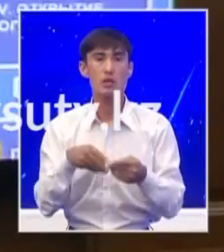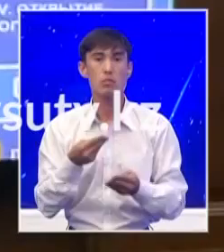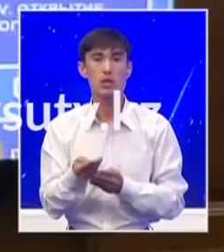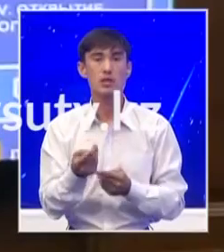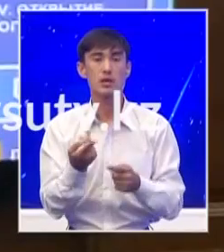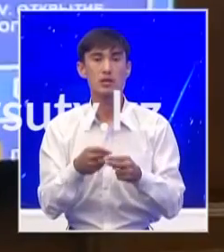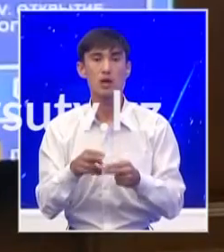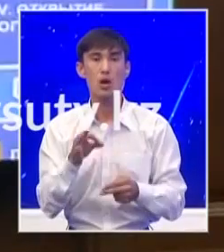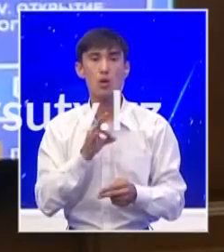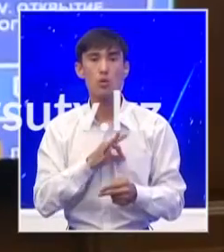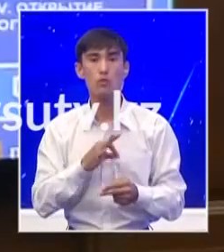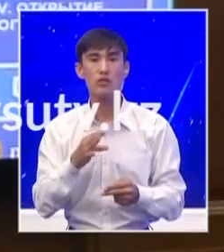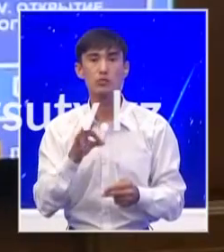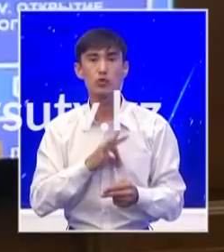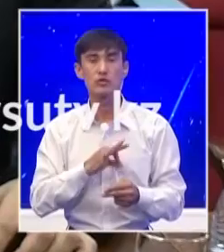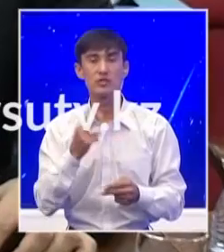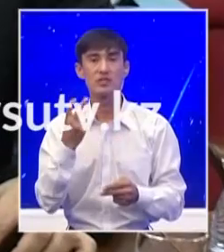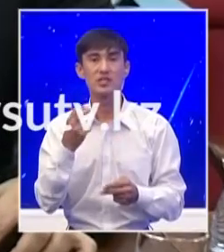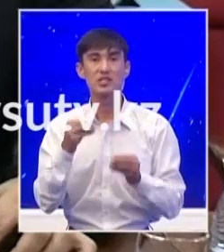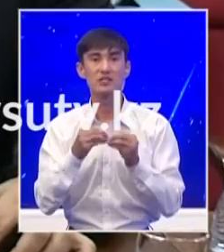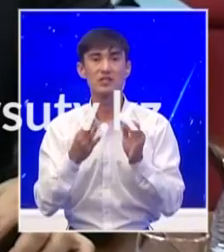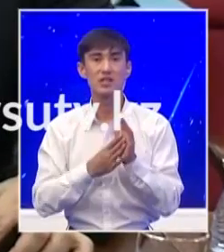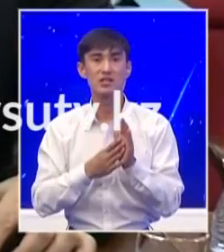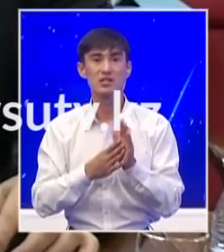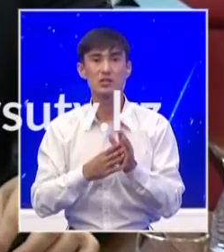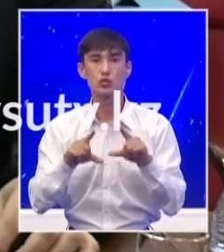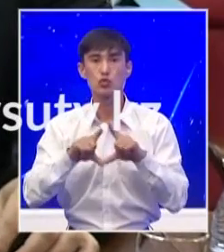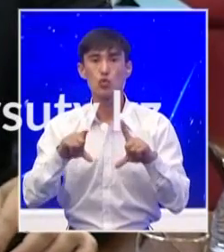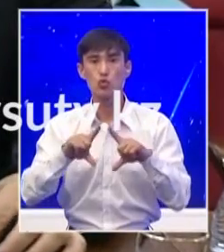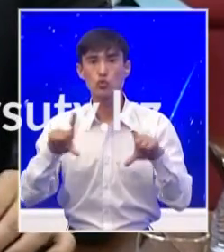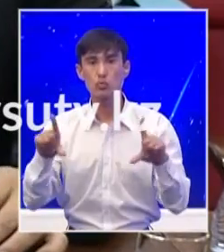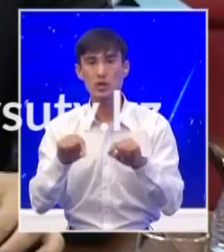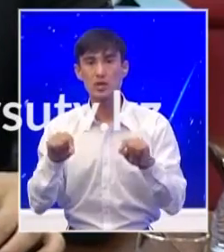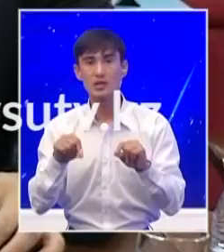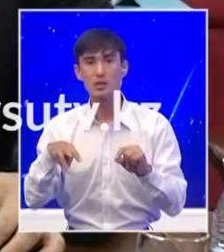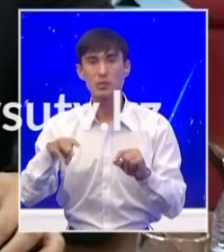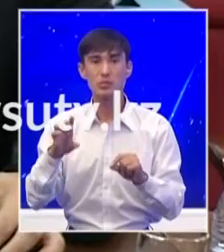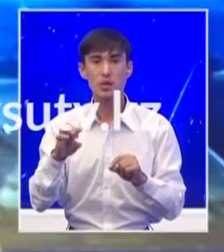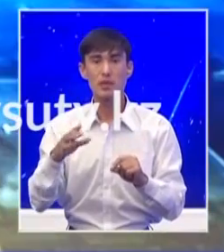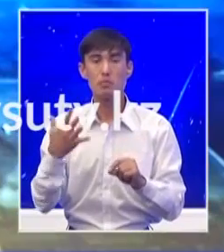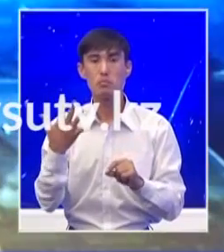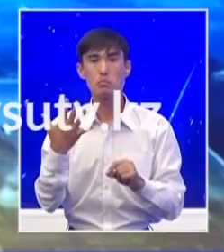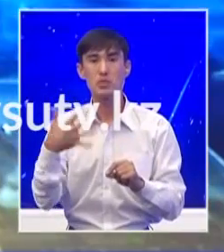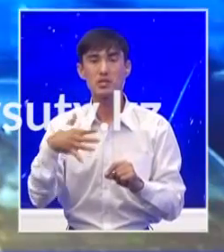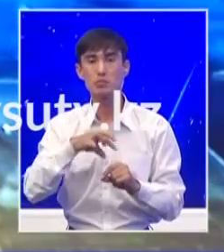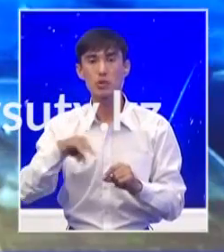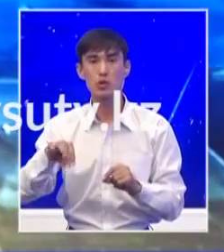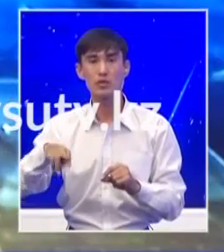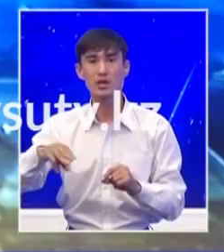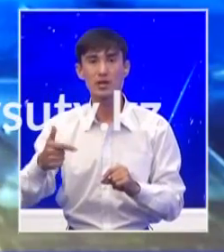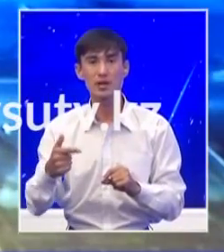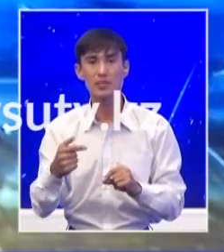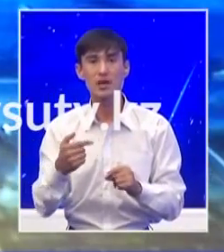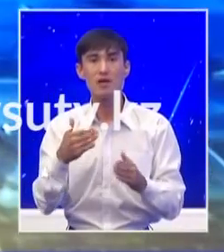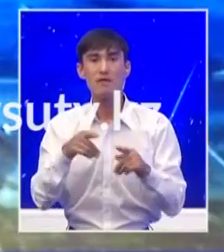льготой воспользовались 219 субъектов МСБ на сумму более 50 миллионов тенге. Кроме того, в рамках программы